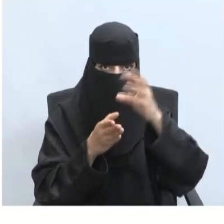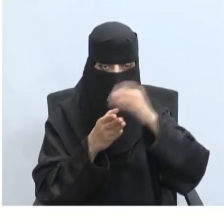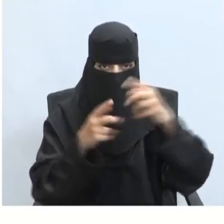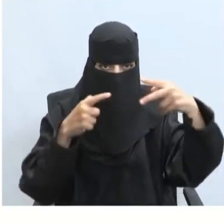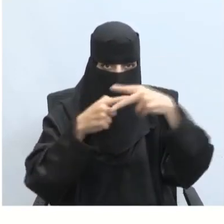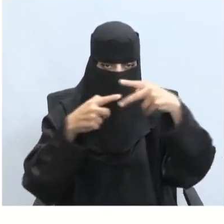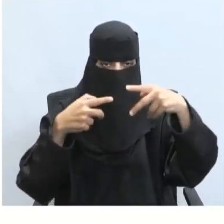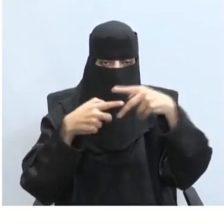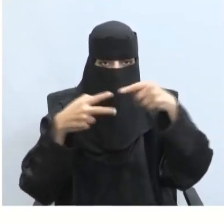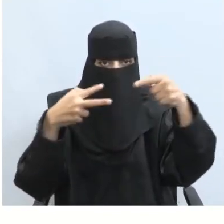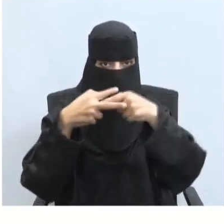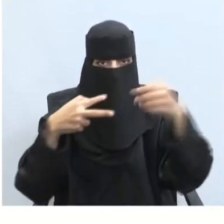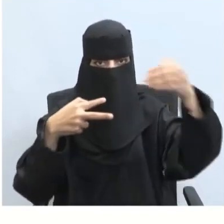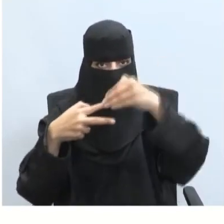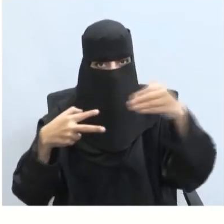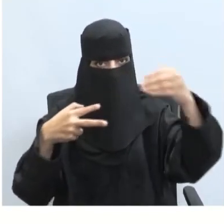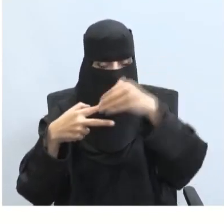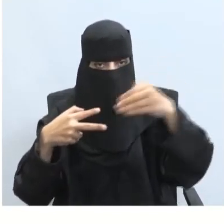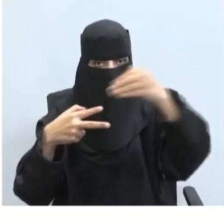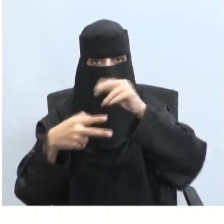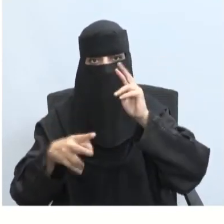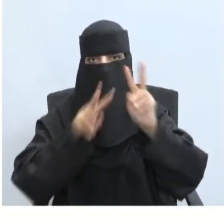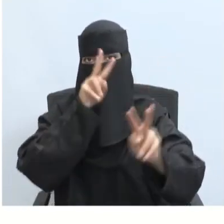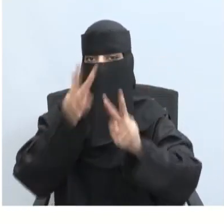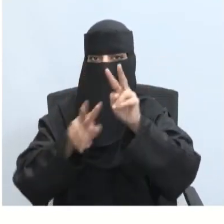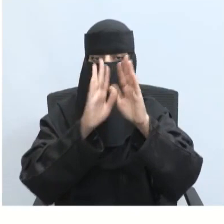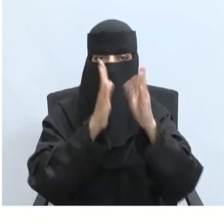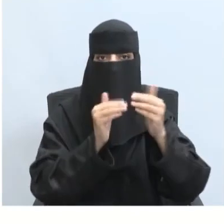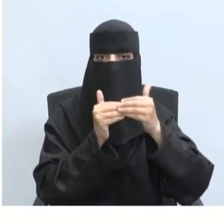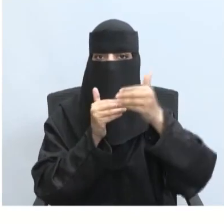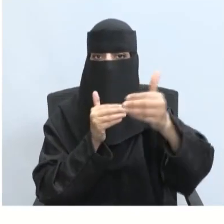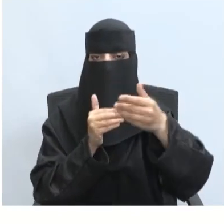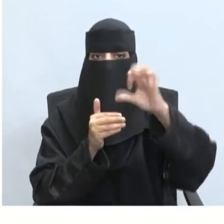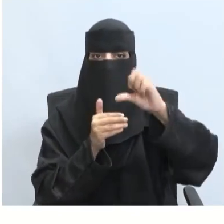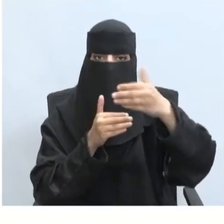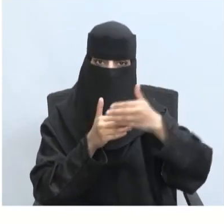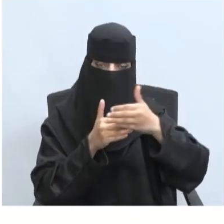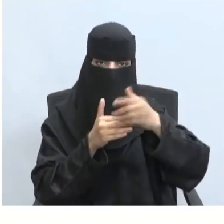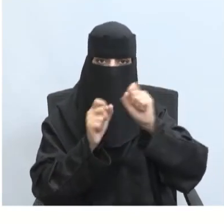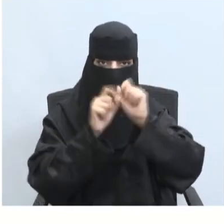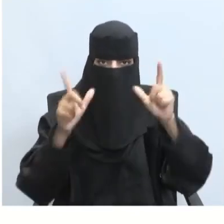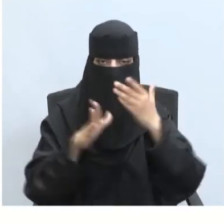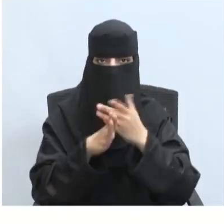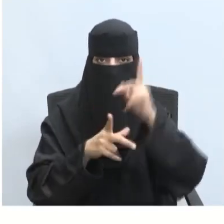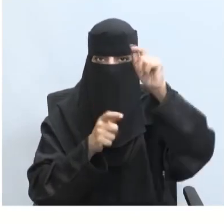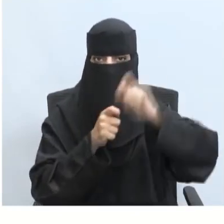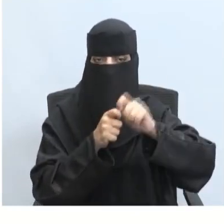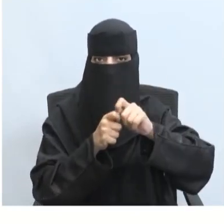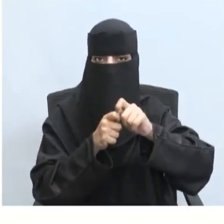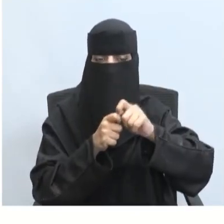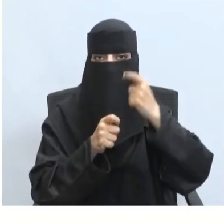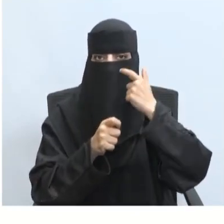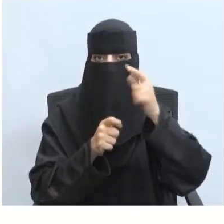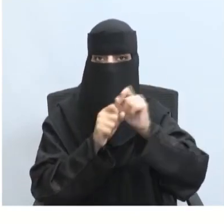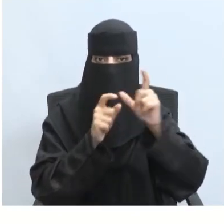الاشعه التي تسمح لنا برؤيه الاجسام البعيده والقريبه بوضوح اذا الله عز وجل خلق